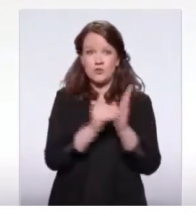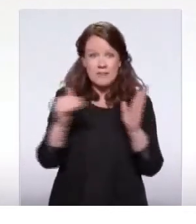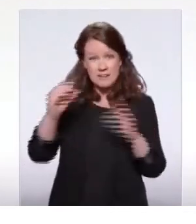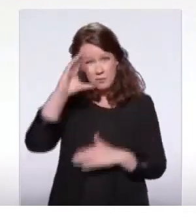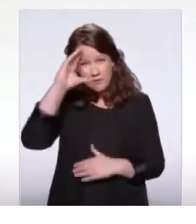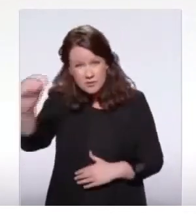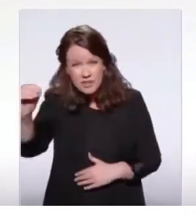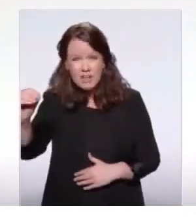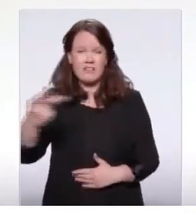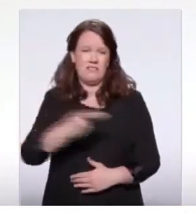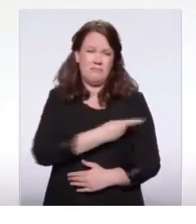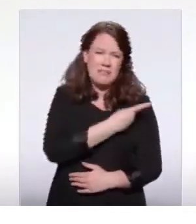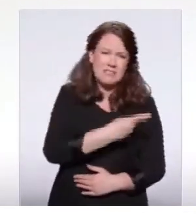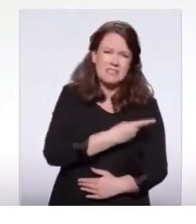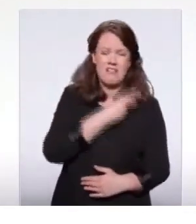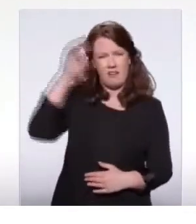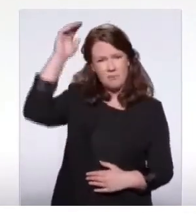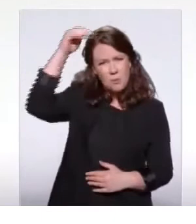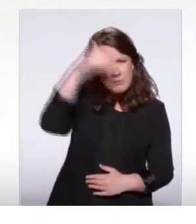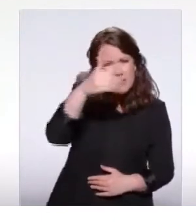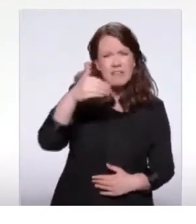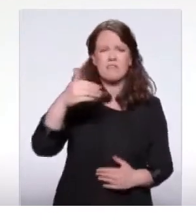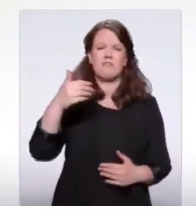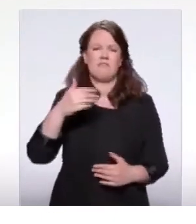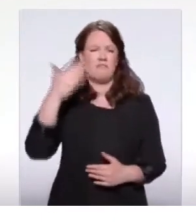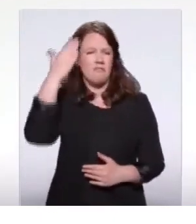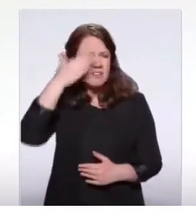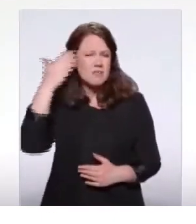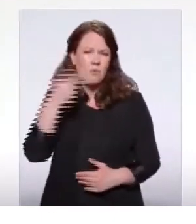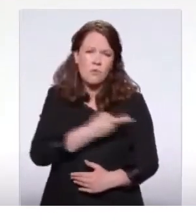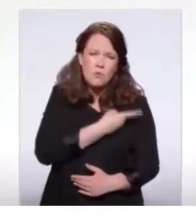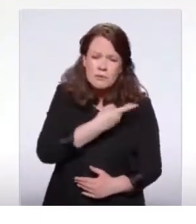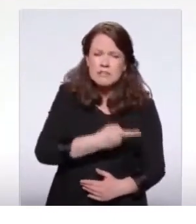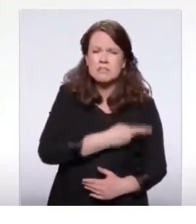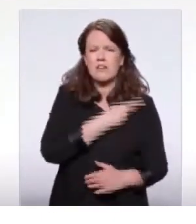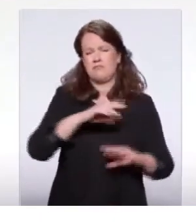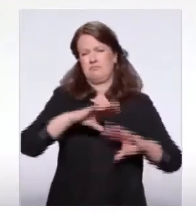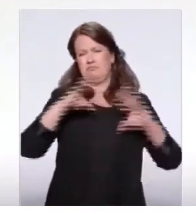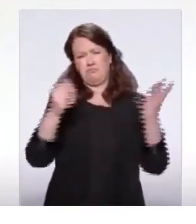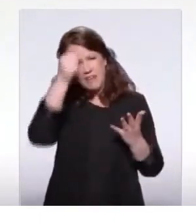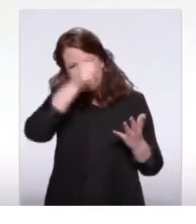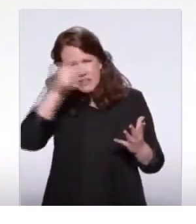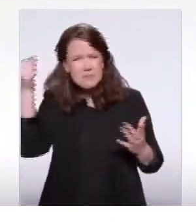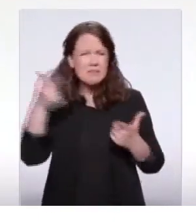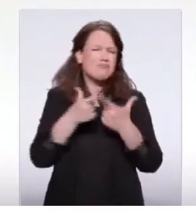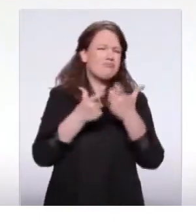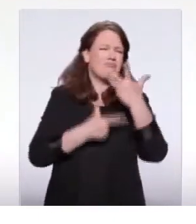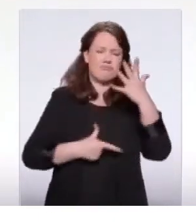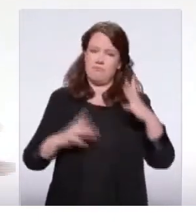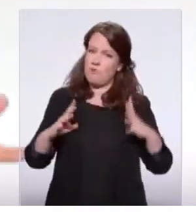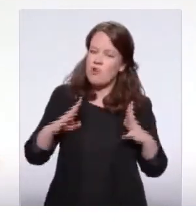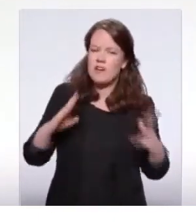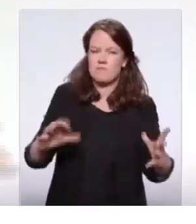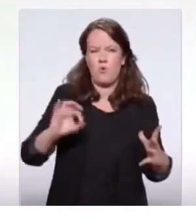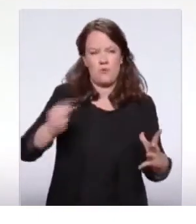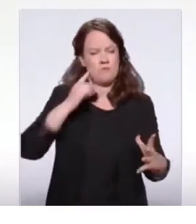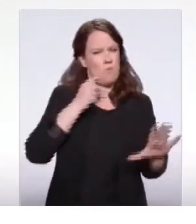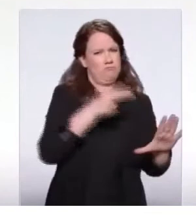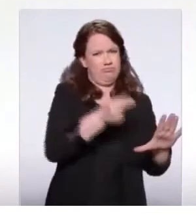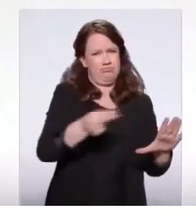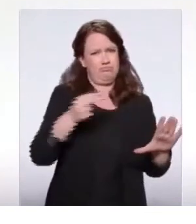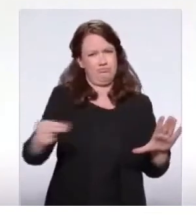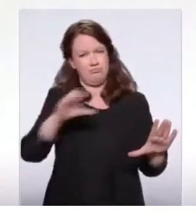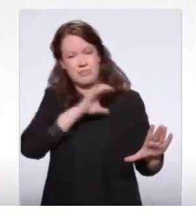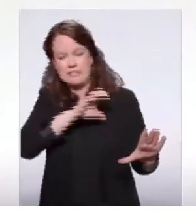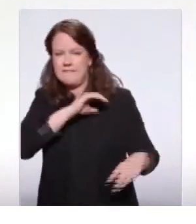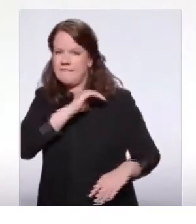sapeurs-pompiers, infirmiers, vétérinaires, sont aujourd'hui prêts à contribuer à ce grand effort national. Si vous avez plus de